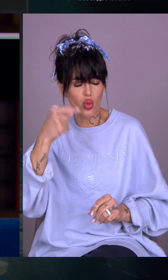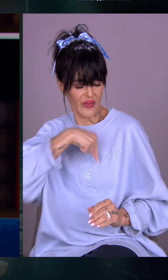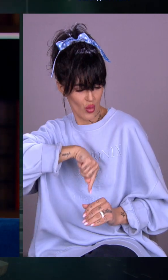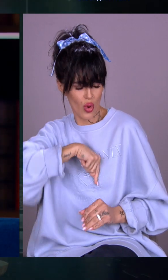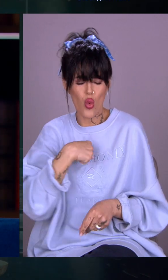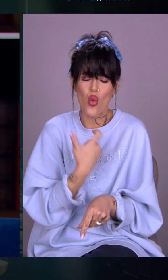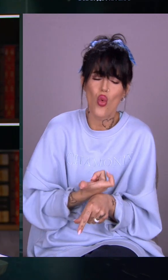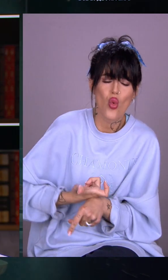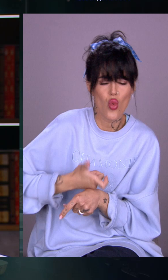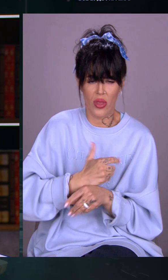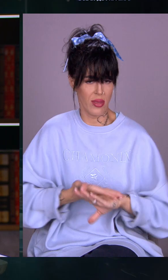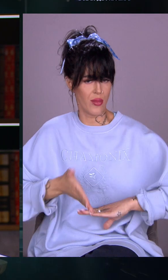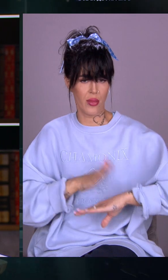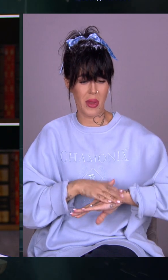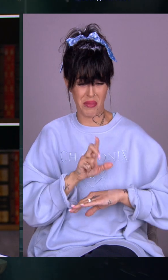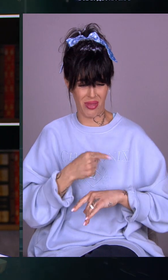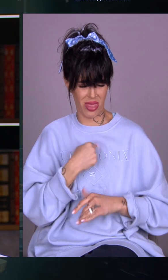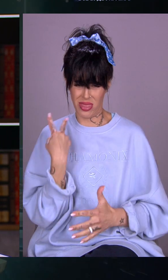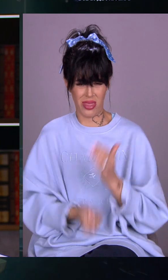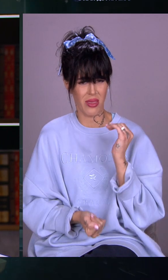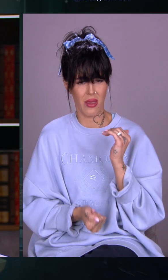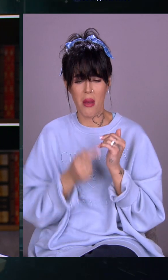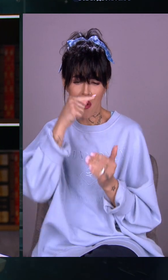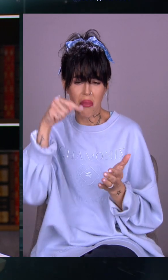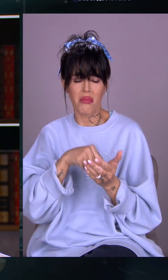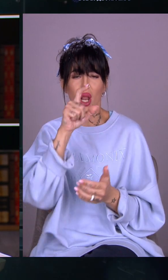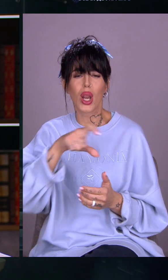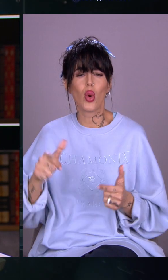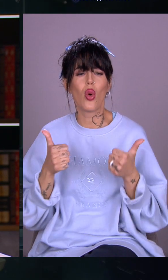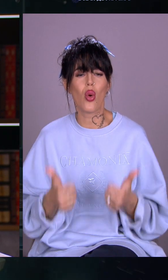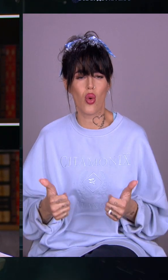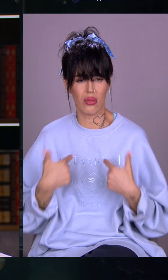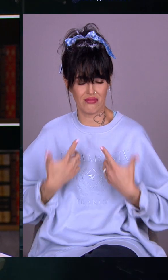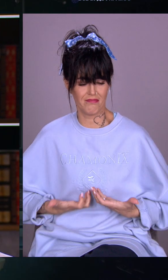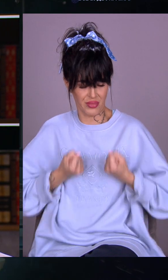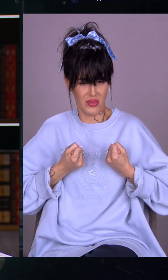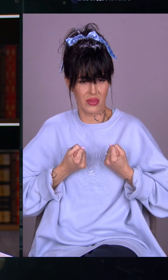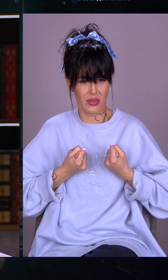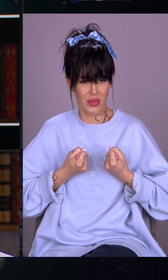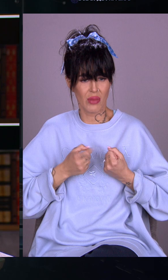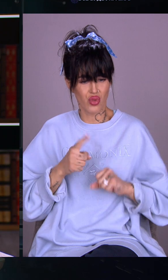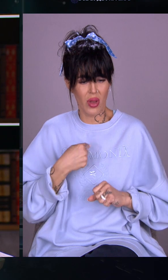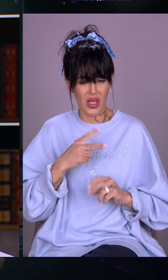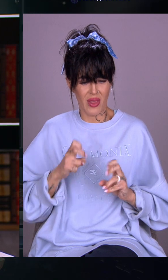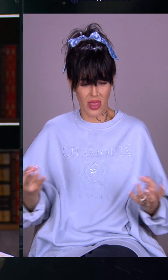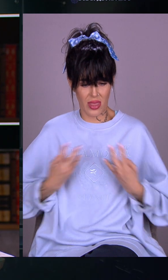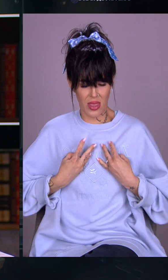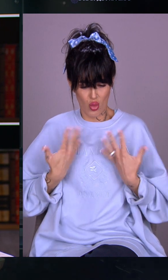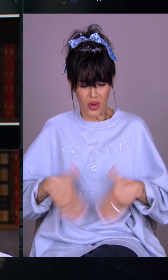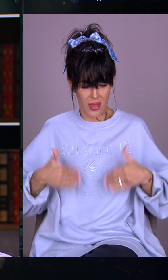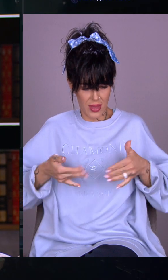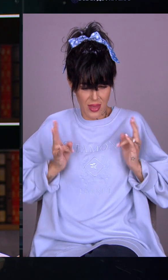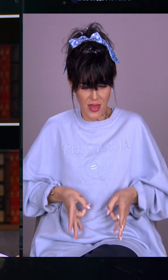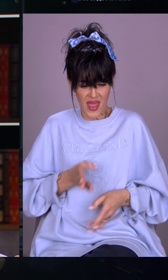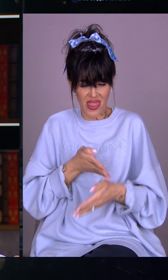близькі, я б не справився. Зараз здебільшого реабілітація доступна аж на таких стадіях, коли ви вже отримали групу інвалідності.